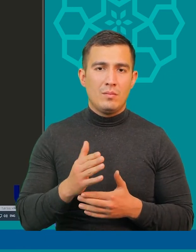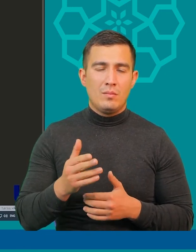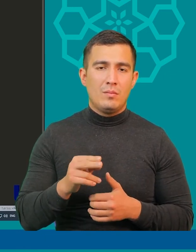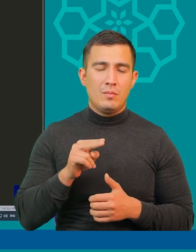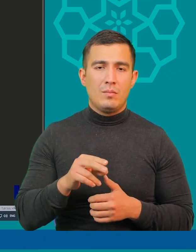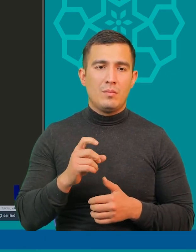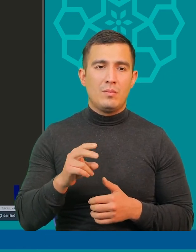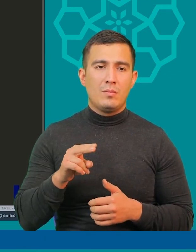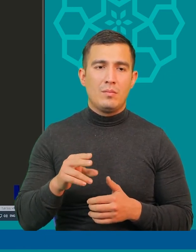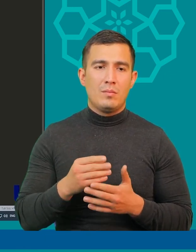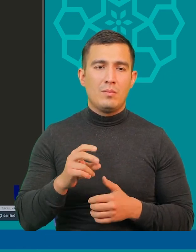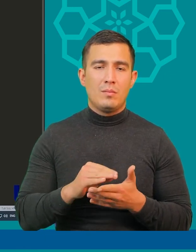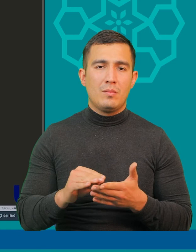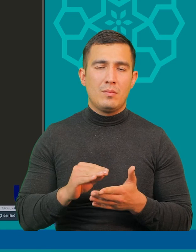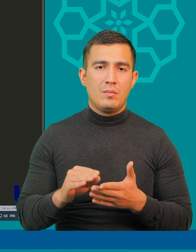PHP yoziladi.